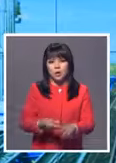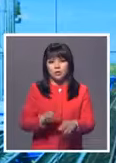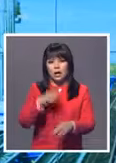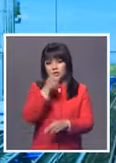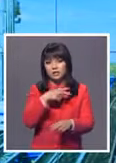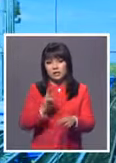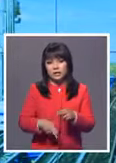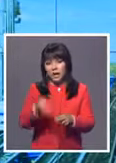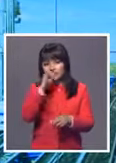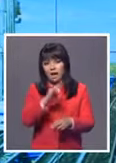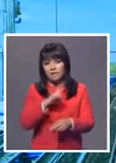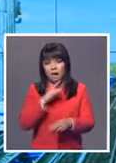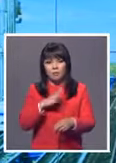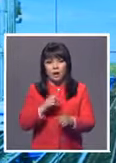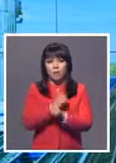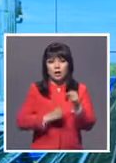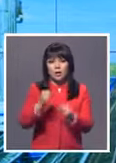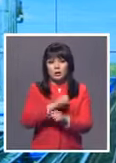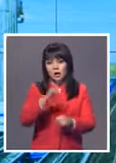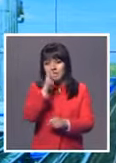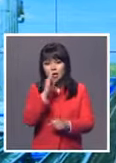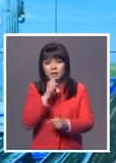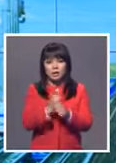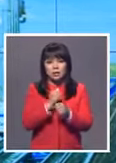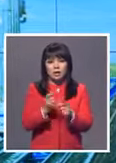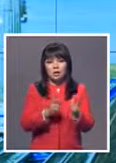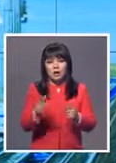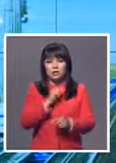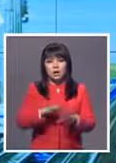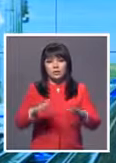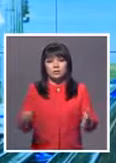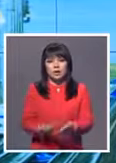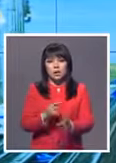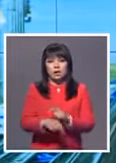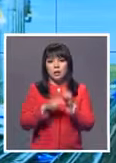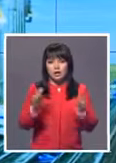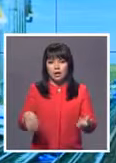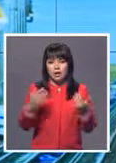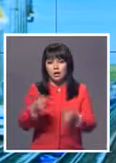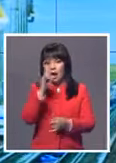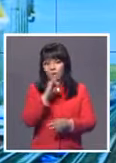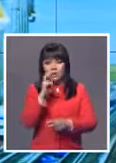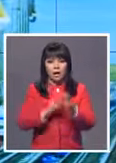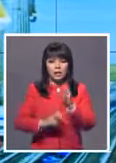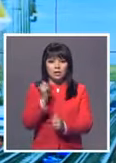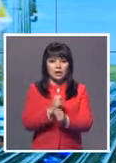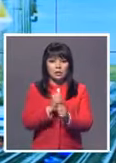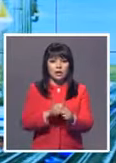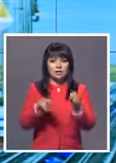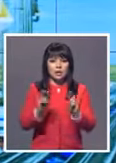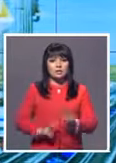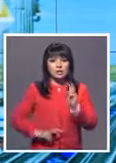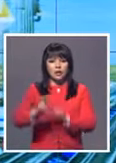Осы жылдың соңына дейін Қазақстанда мотор жанармайын өндіретін жаңа кәсіпорын іске қосылады. Конденсат мұнай өндіру кешені базасында құрылатын зауыт